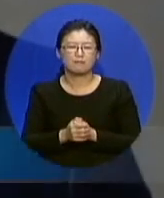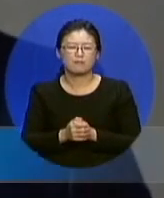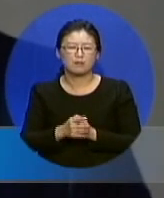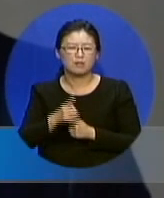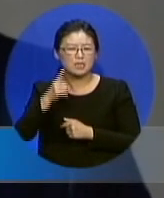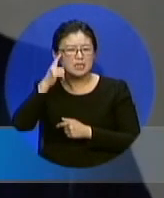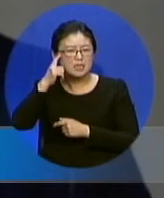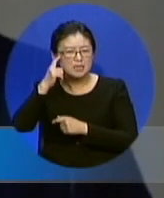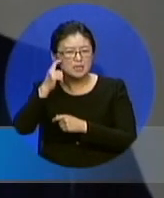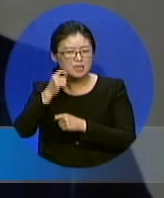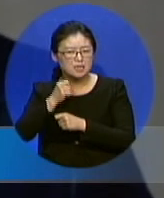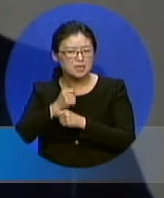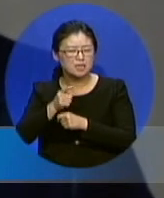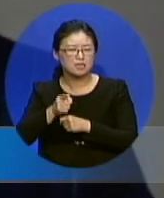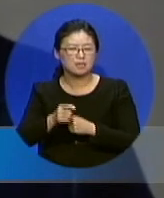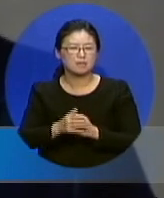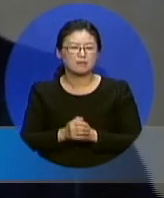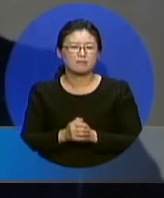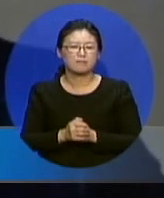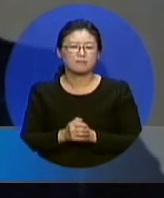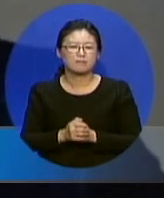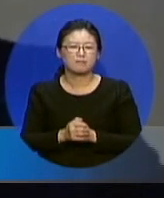의지?